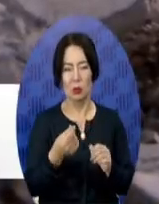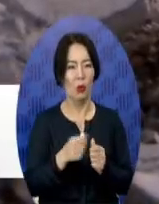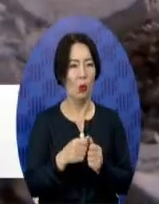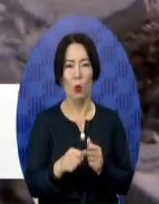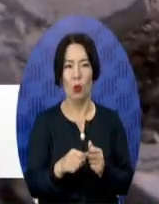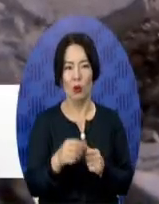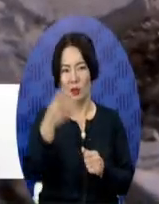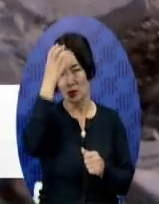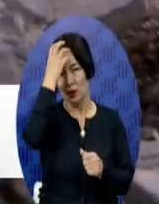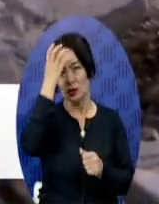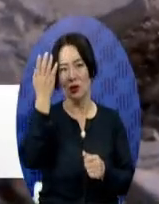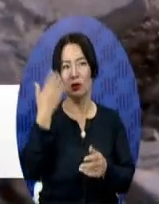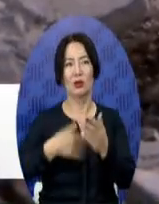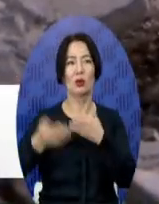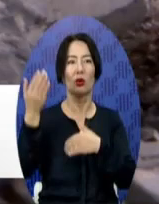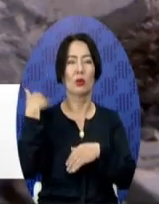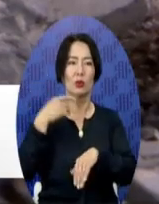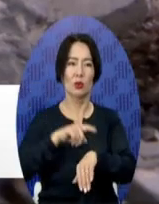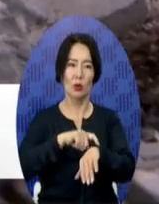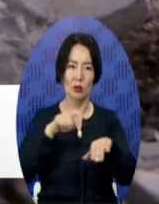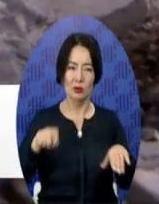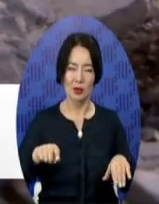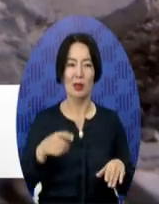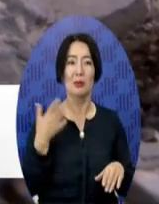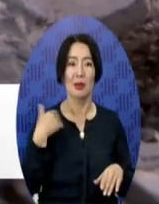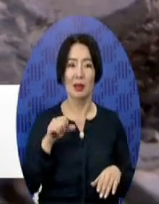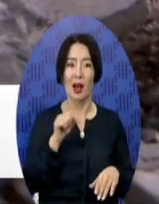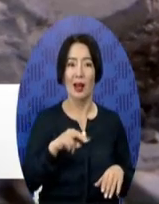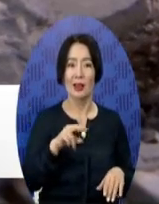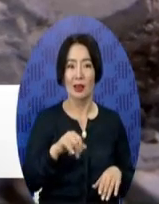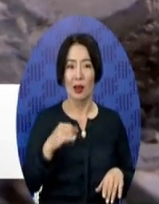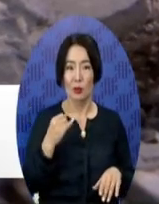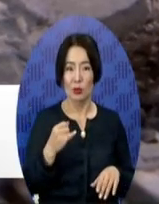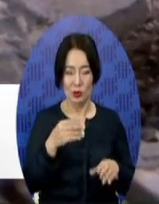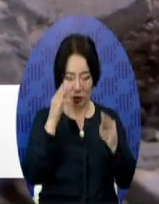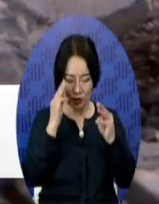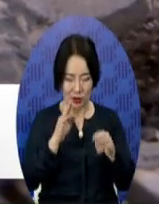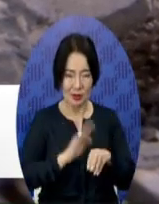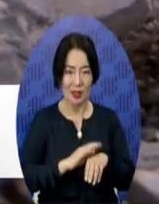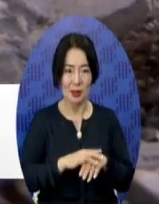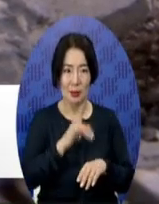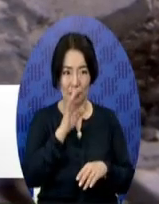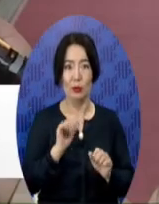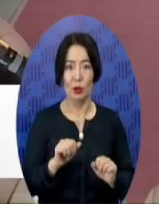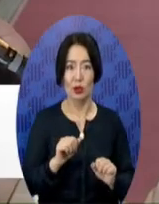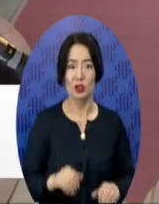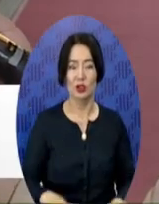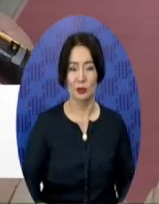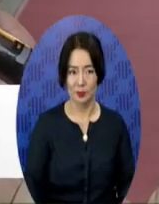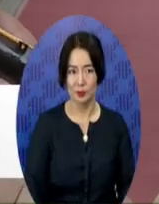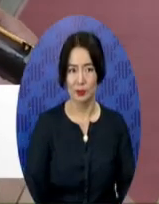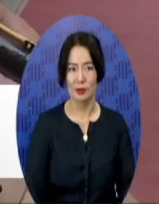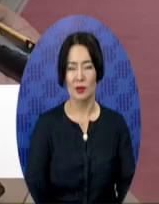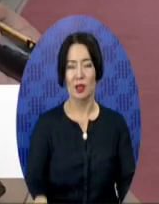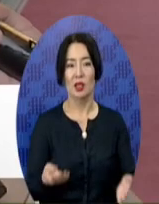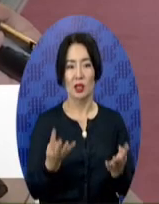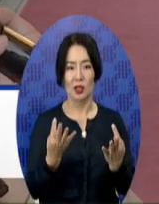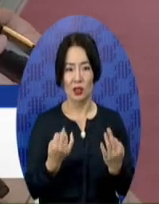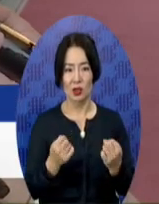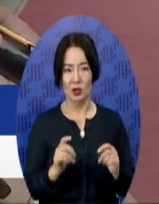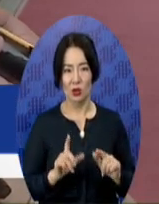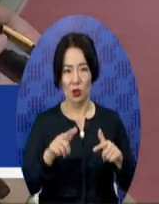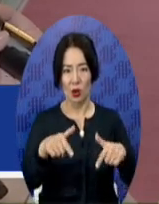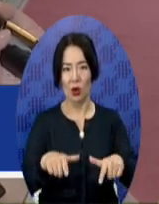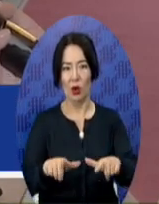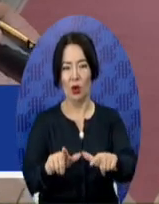засгийн газар өнгөрсөн хугацаанд явж ирсэн алдаатай шийдвэрээ залруулж эхлэхээр болсон гэлээ. Хичнээн гол горьх ширгээсэн